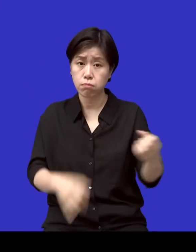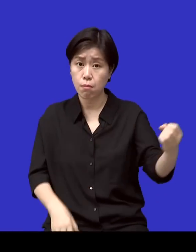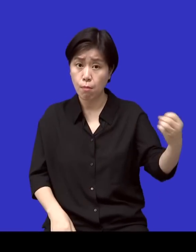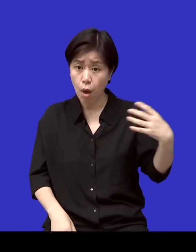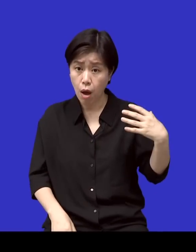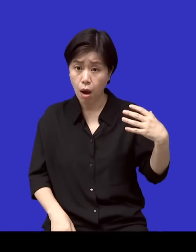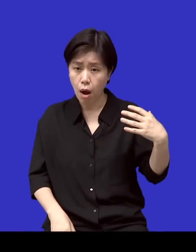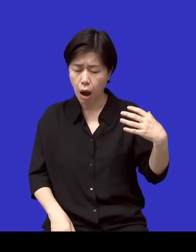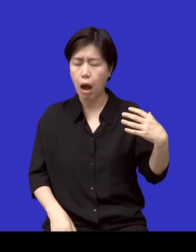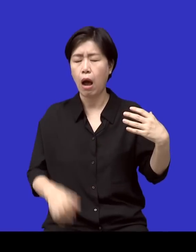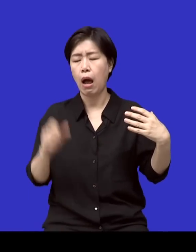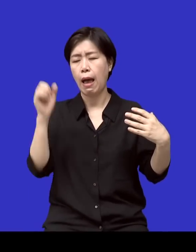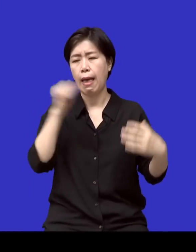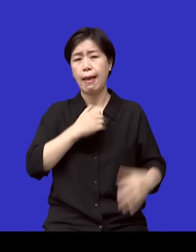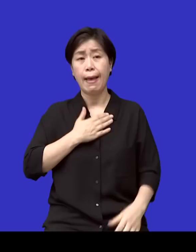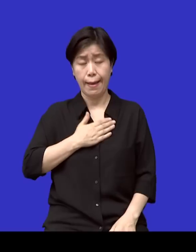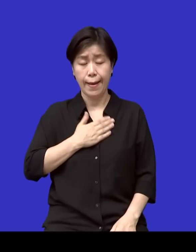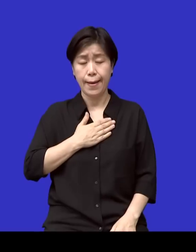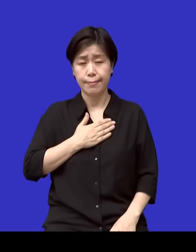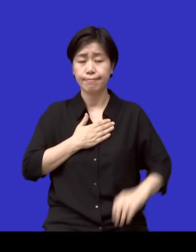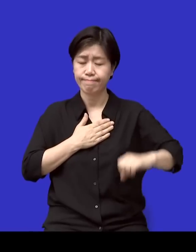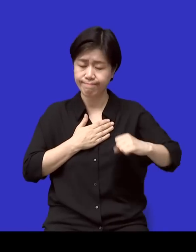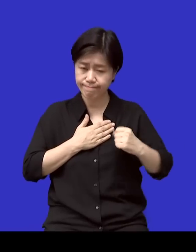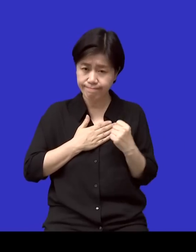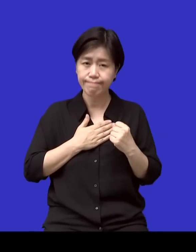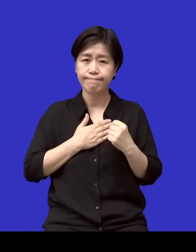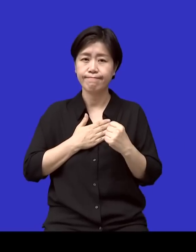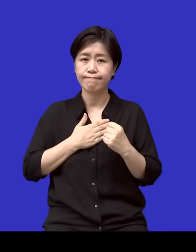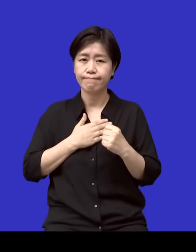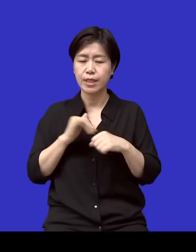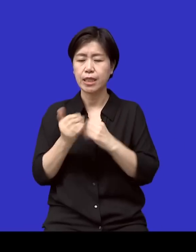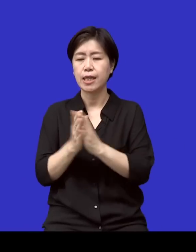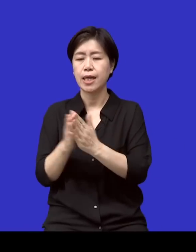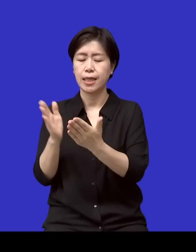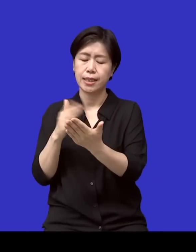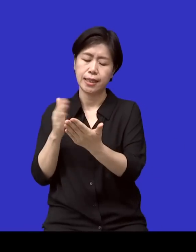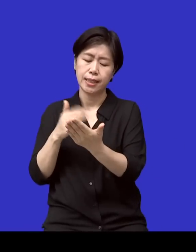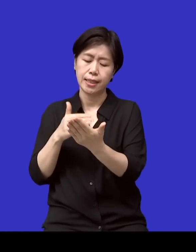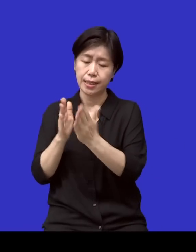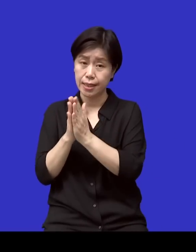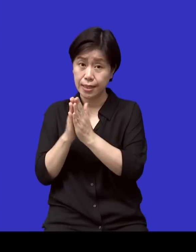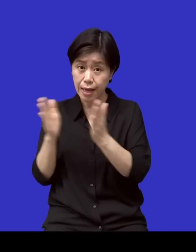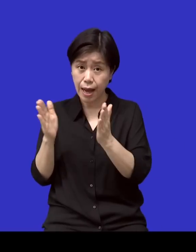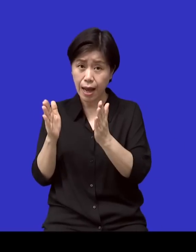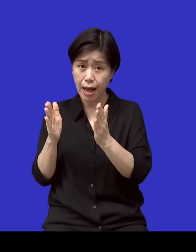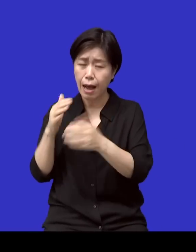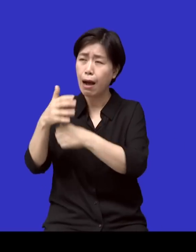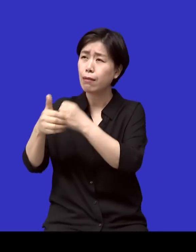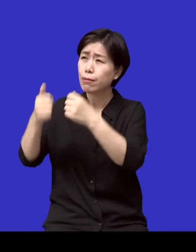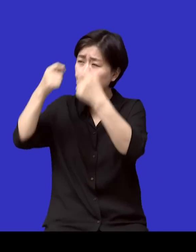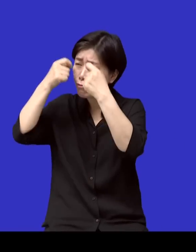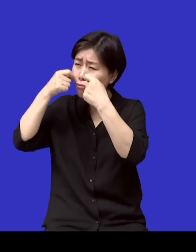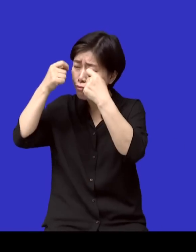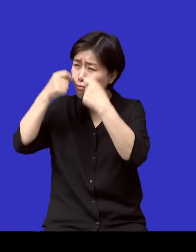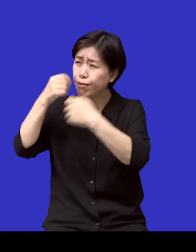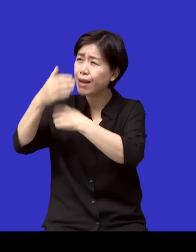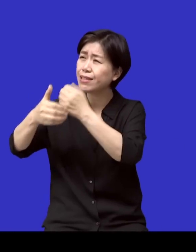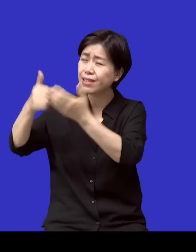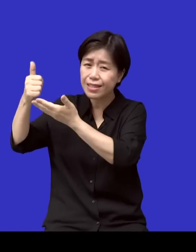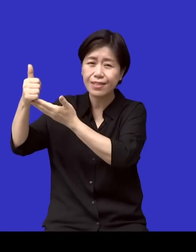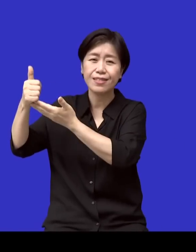회개의 기도를 또 하면서 눈물을 흘리면서 하나님께 이제 제가 잘못했다. 너무 네, 방황을 회개하고. 했다. 예. 이제 지금부터라도 제가